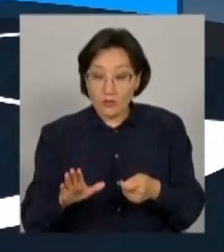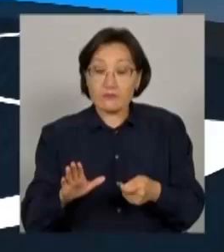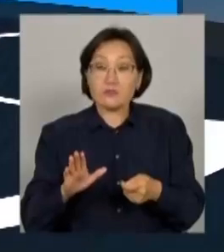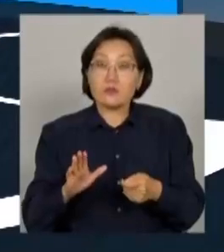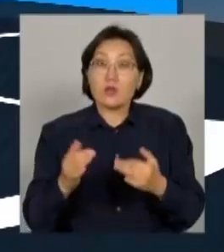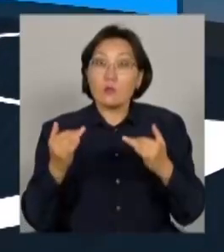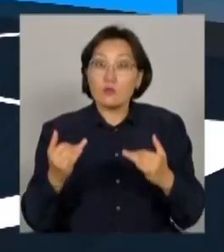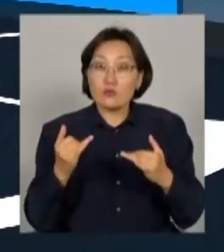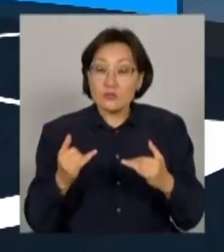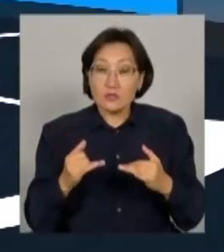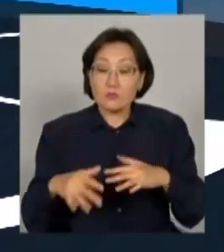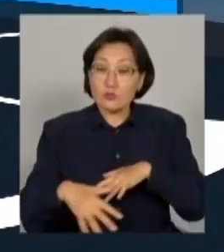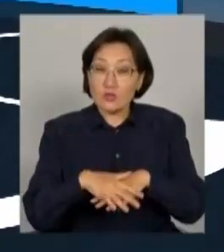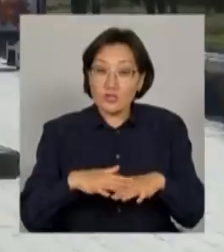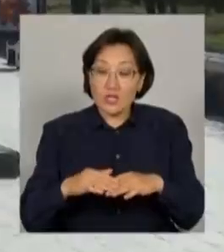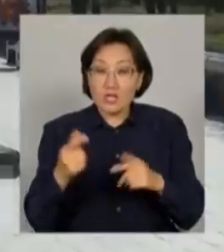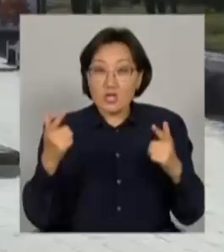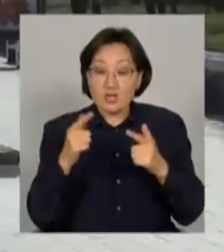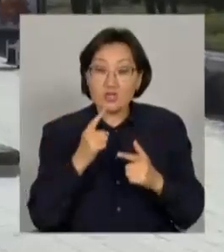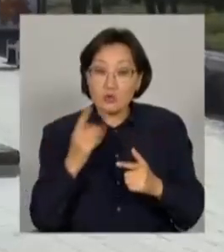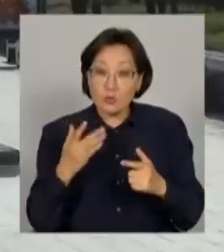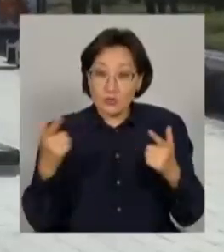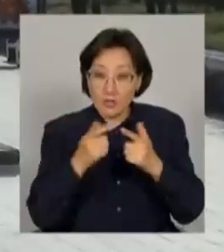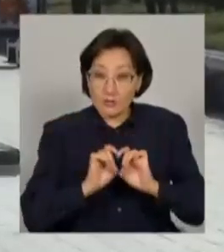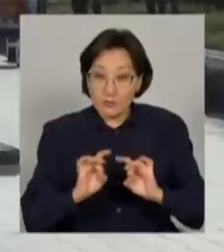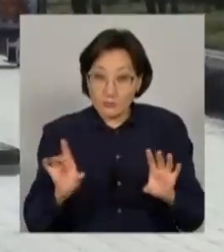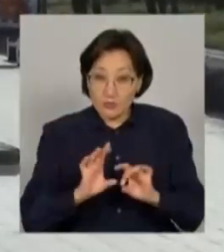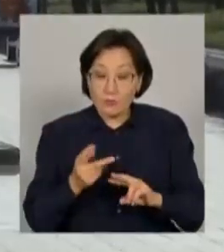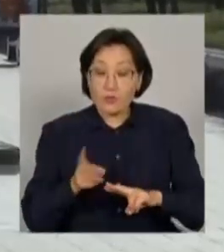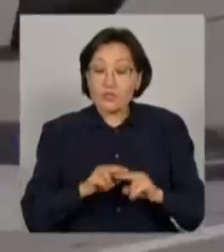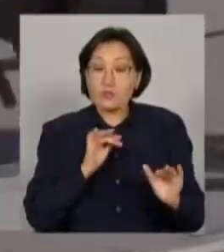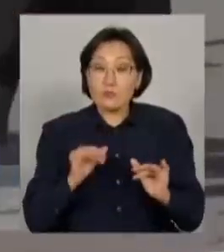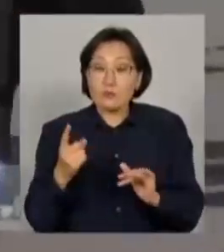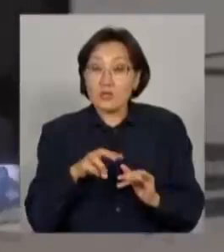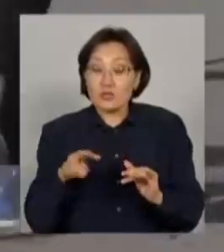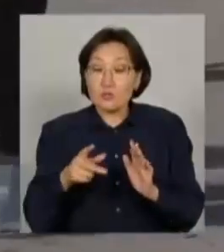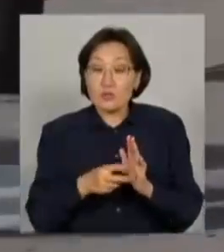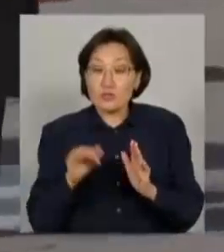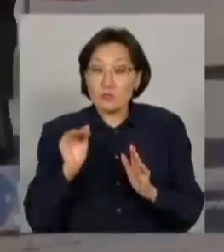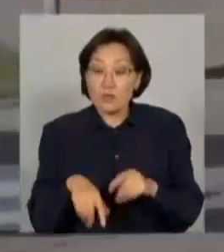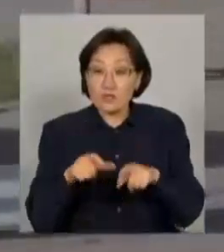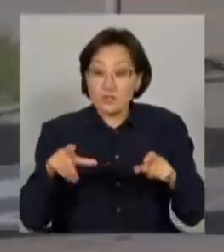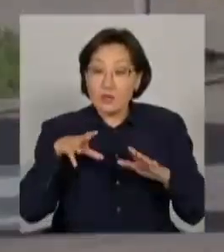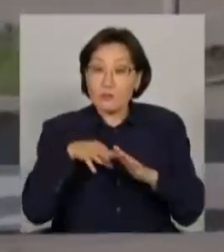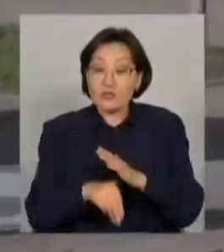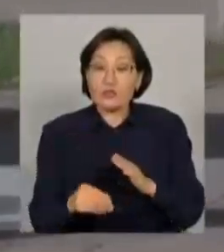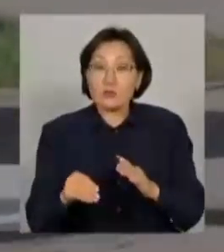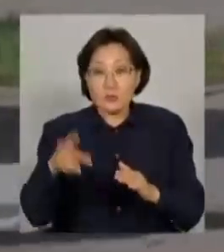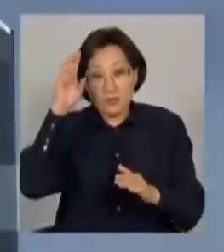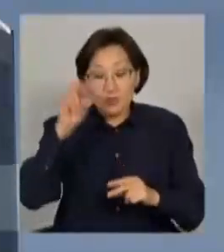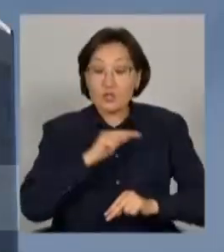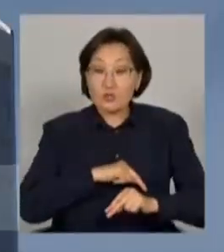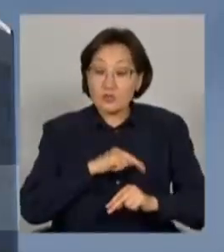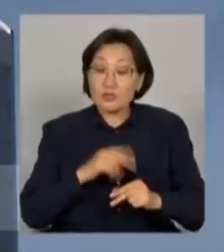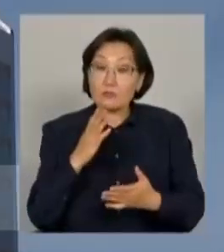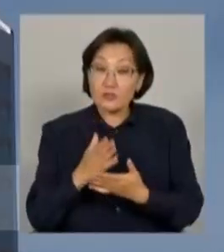Жомарт Тоқаев бүгін халыққа жолдауында айтты. Президенттің сөзінше бұл шара 1 миллион 800 мың адамның, оның ішінде бюджет